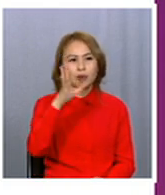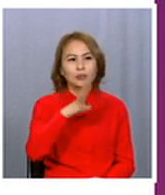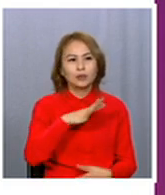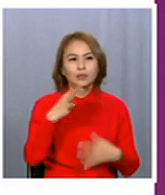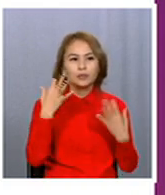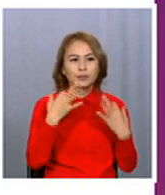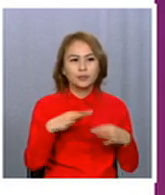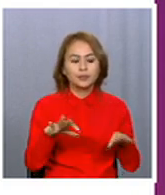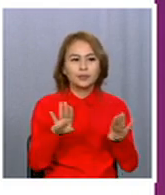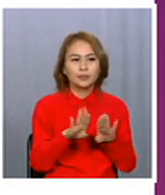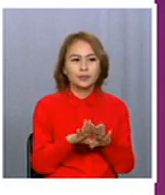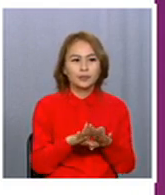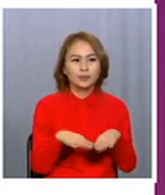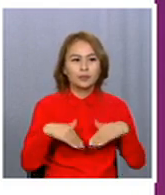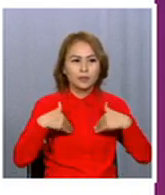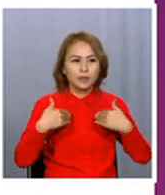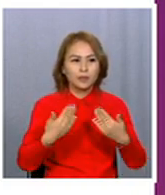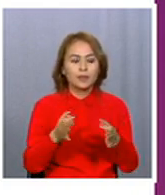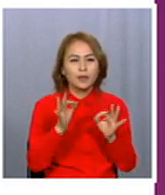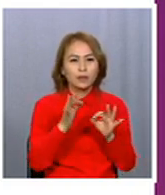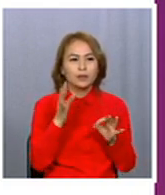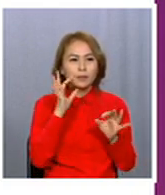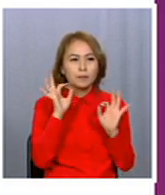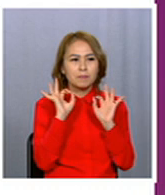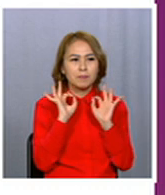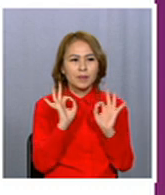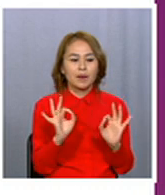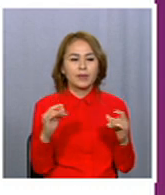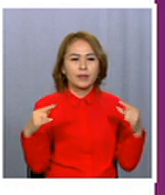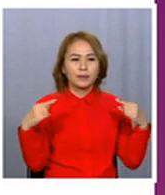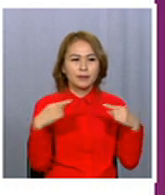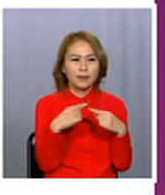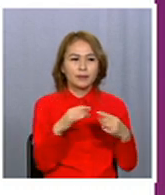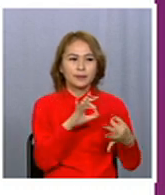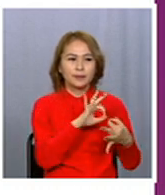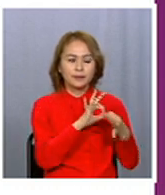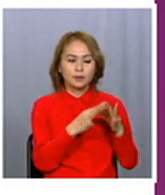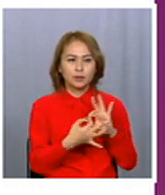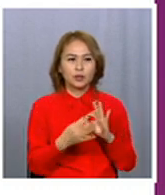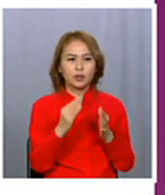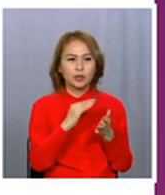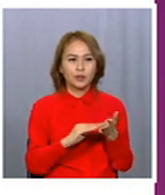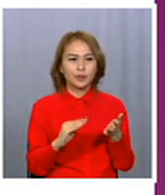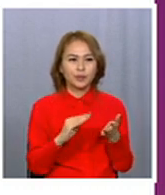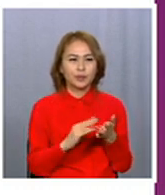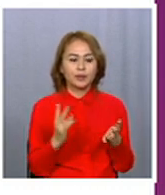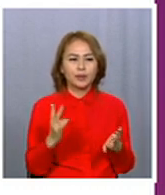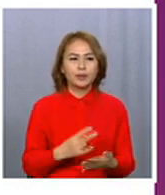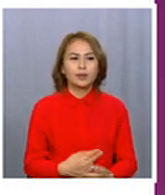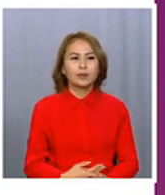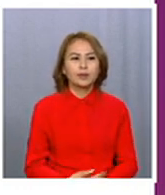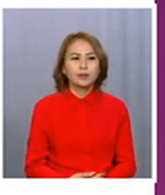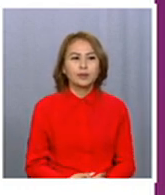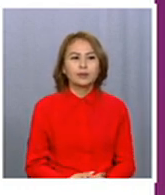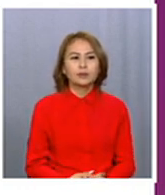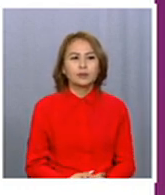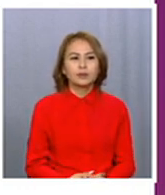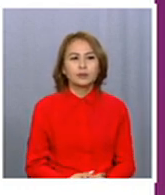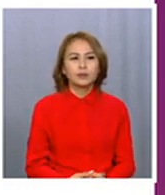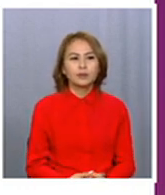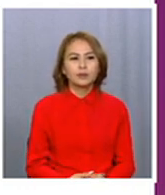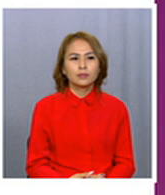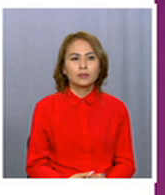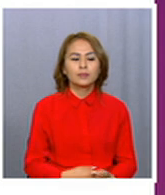керек. Ойды жинақы, нақты, анық етіп жазу керек. Үшінші,